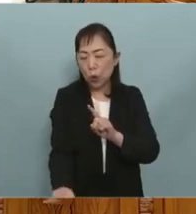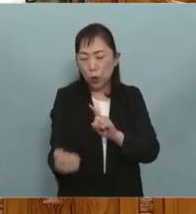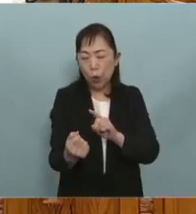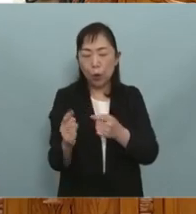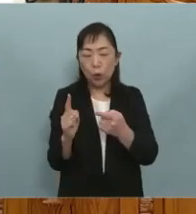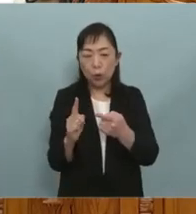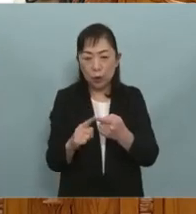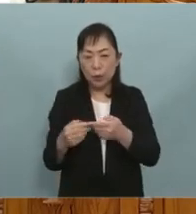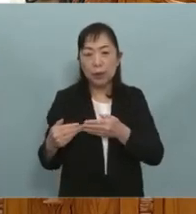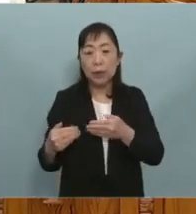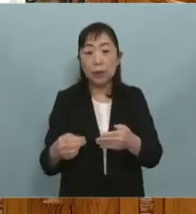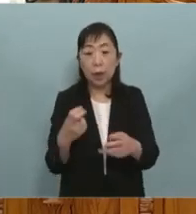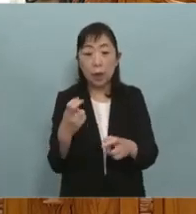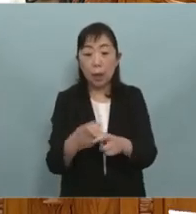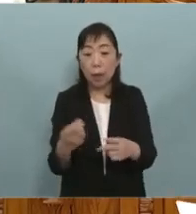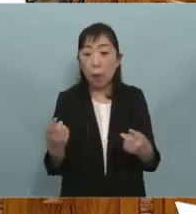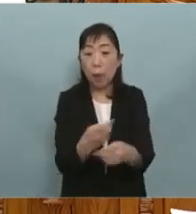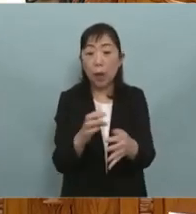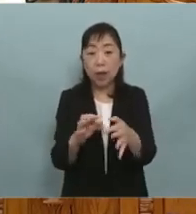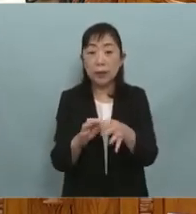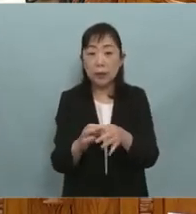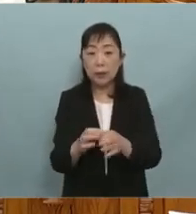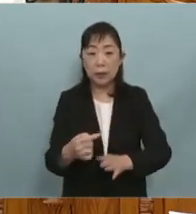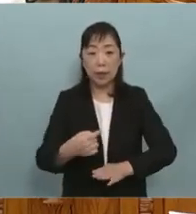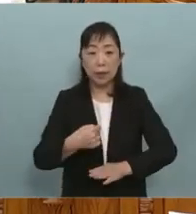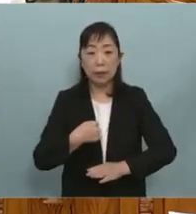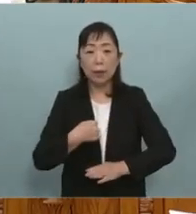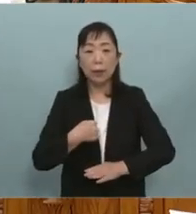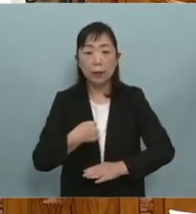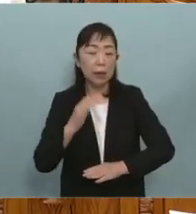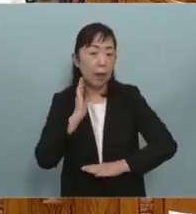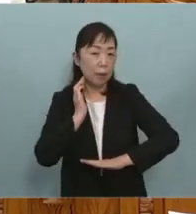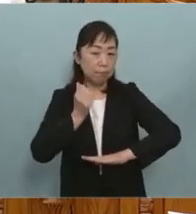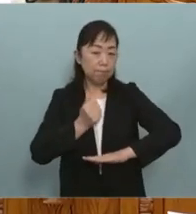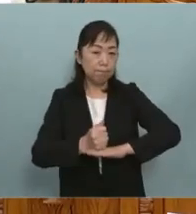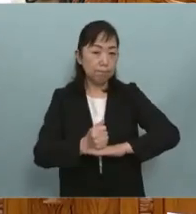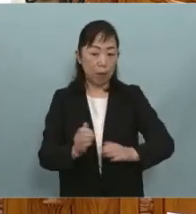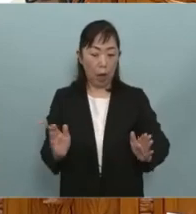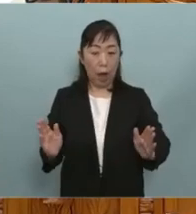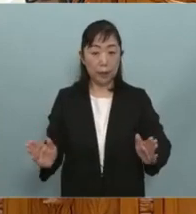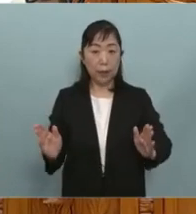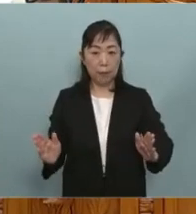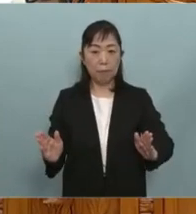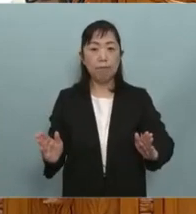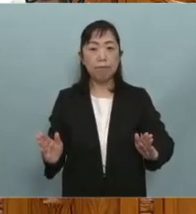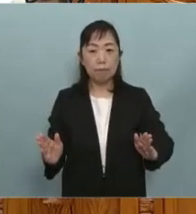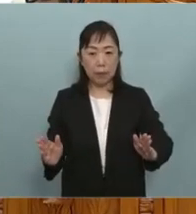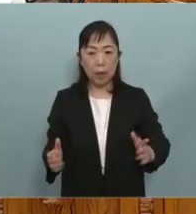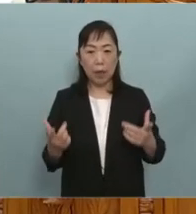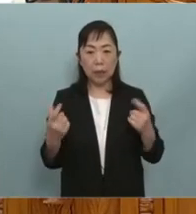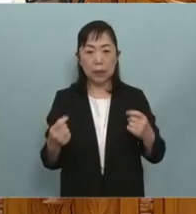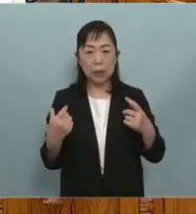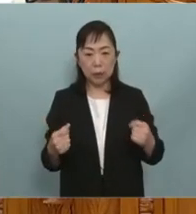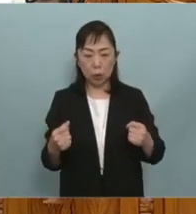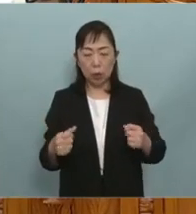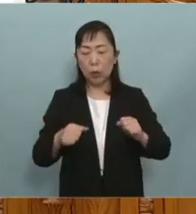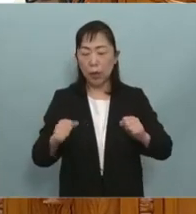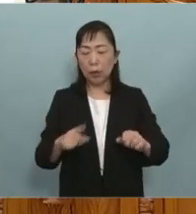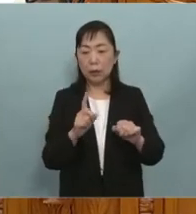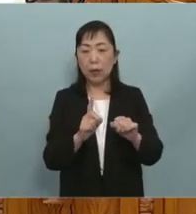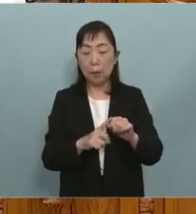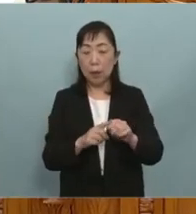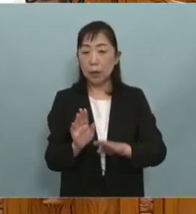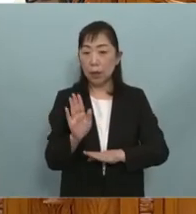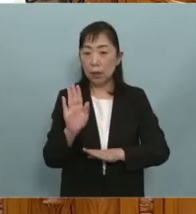ます憲法改正について私が総理に在任してる間に発議を実現していただくべく